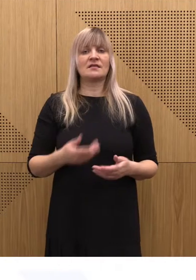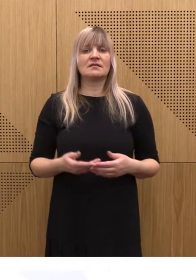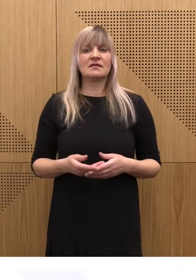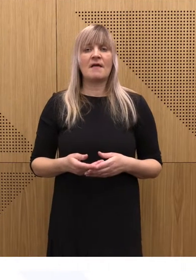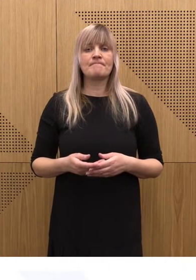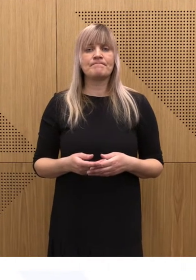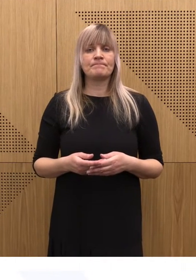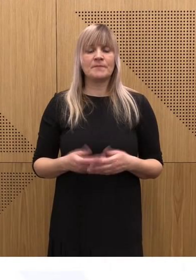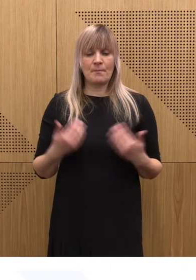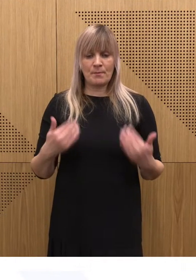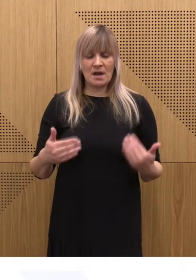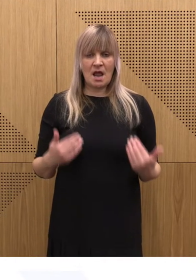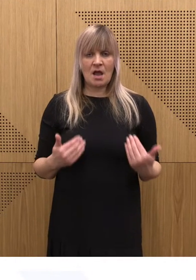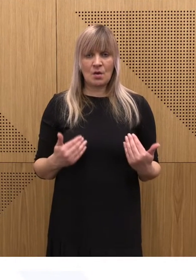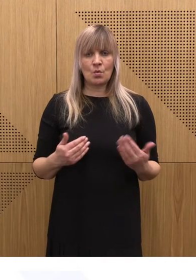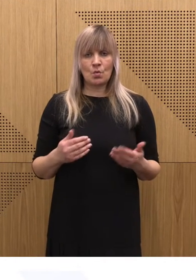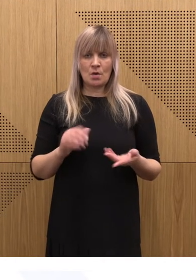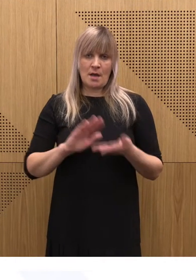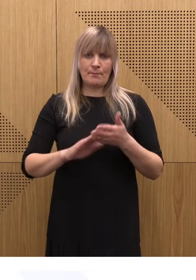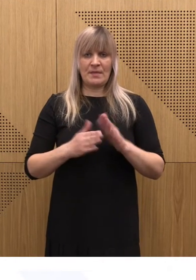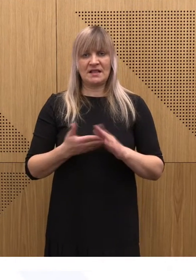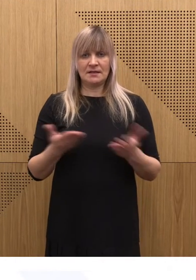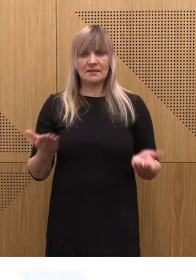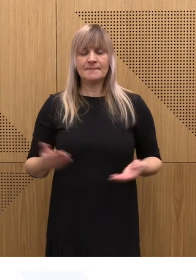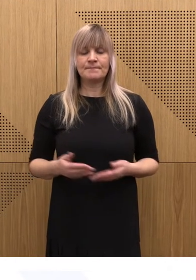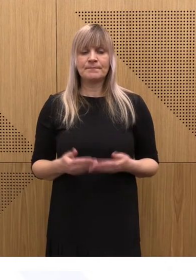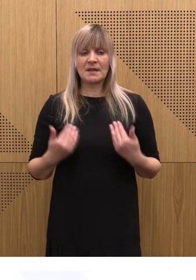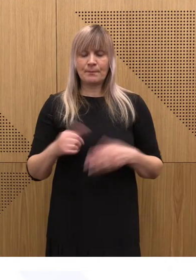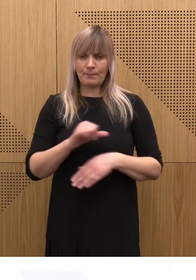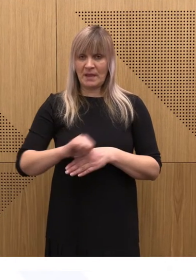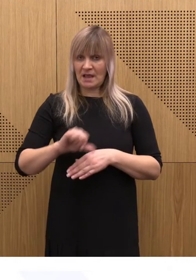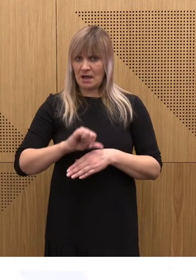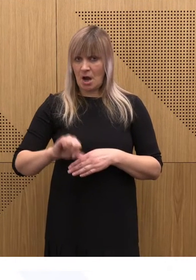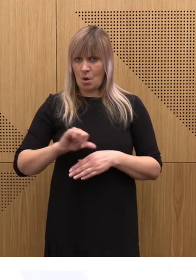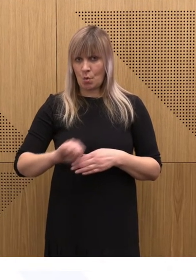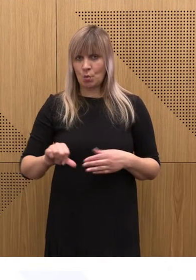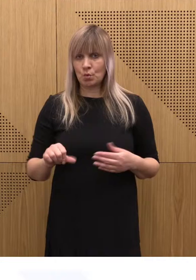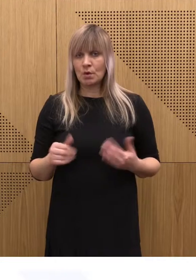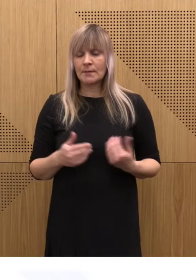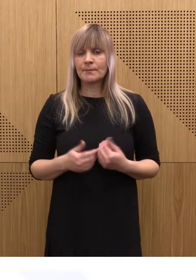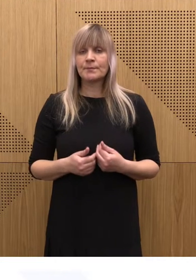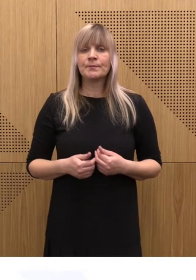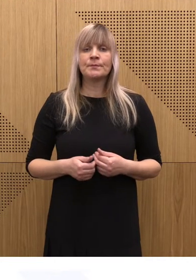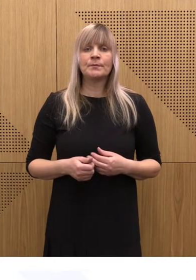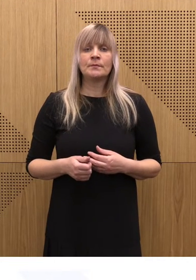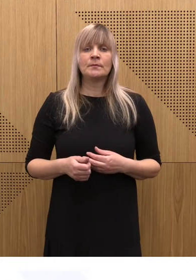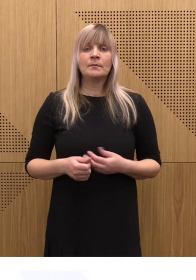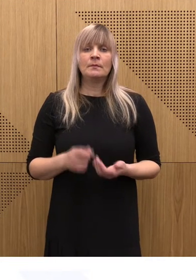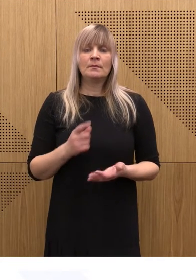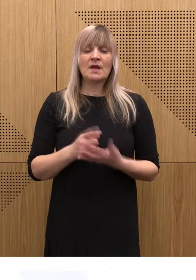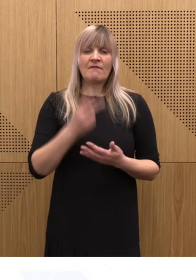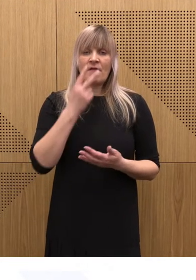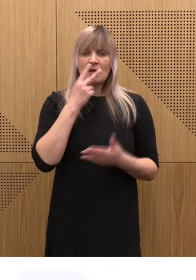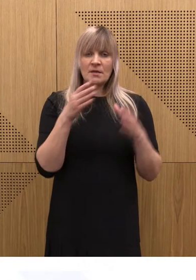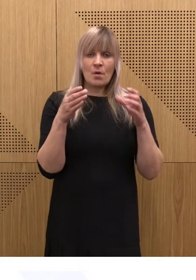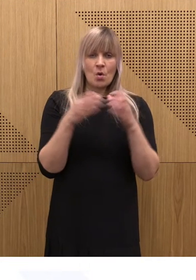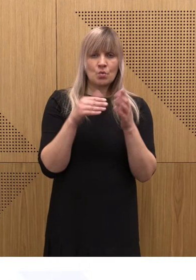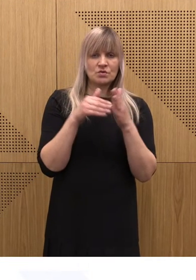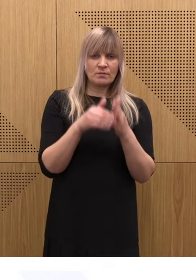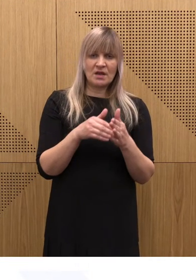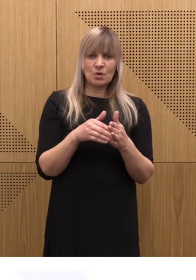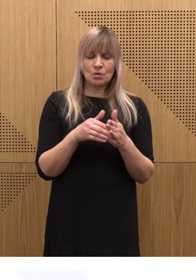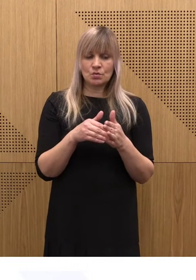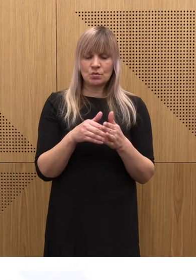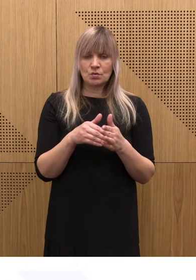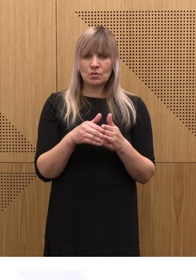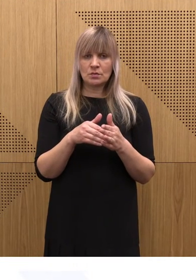on praegune pilt ja kõigi nende piirangute puhul ma arvan, et tulebki vaadata koos mõjus. Ehk et ei ole mingit